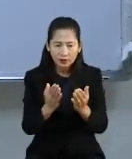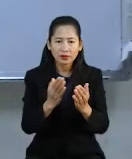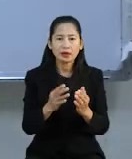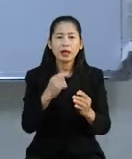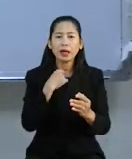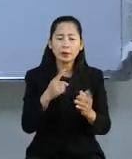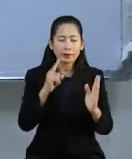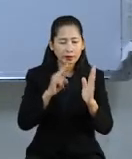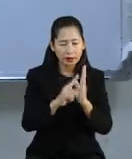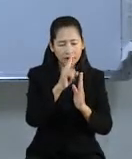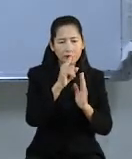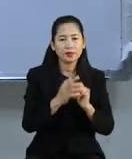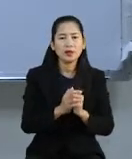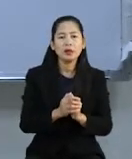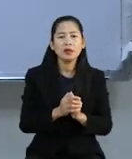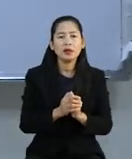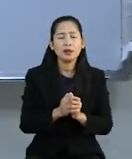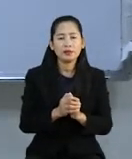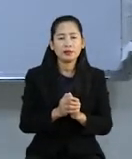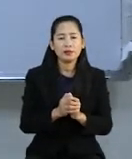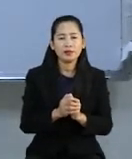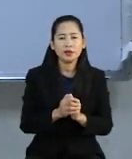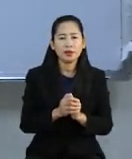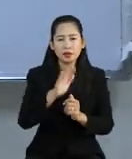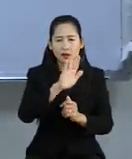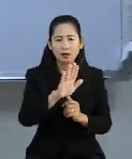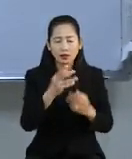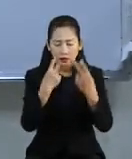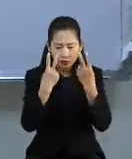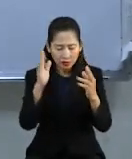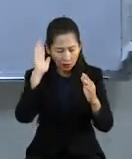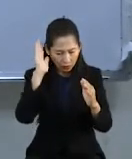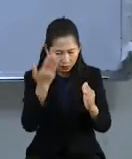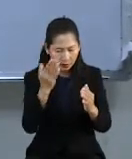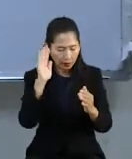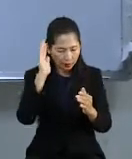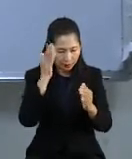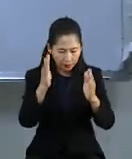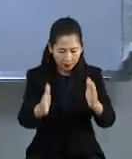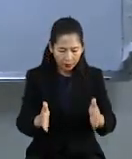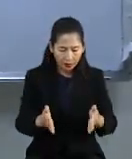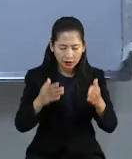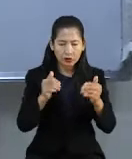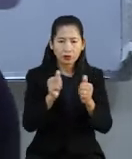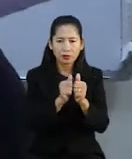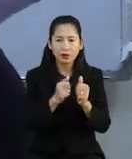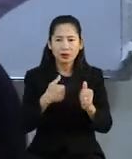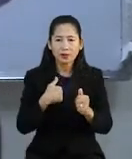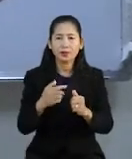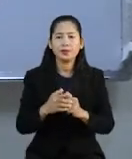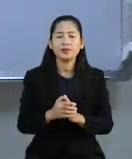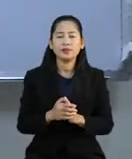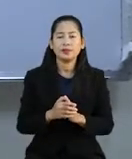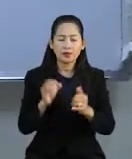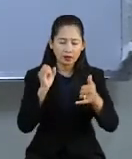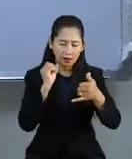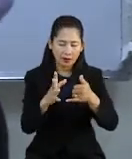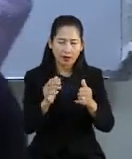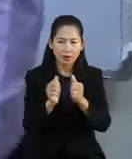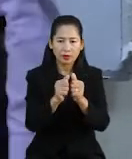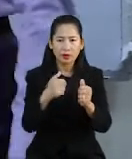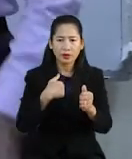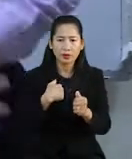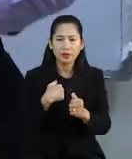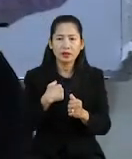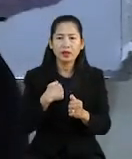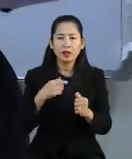pi ca prap tự đào nè con á chả prap ẩm pi tử chẳng xong con bài mơ rụp hiếp phẳng chùm mùi nè cổ chả chấp nam cho mọi người cứu nó con